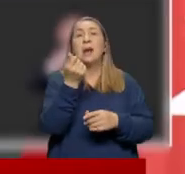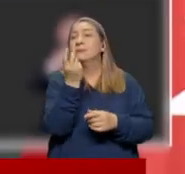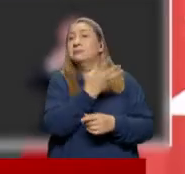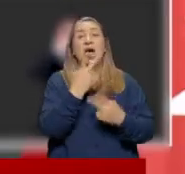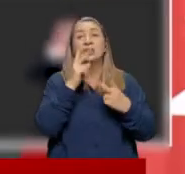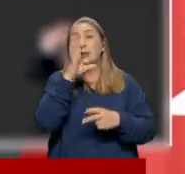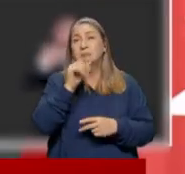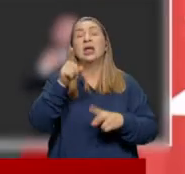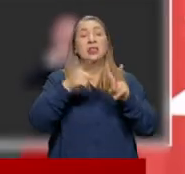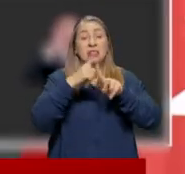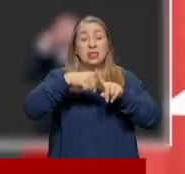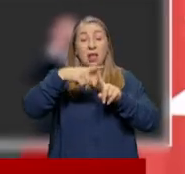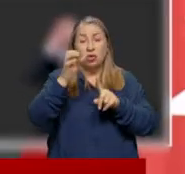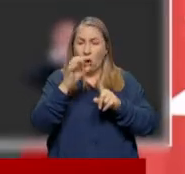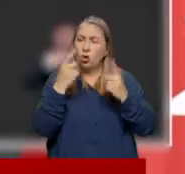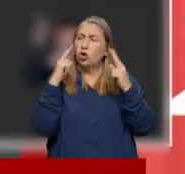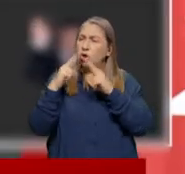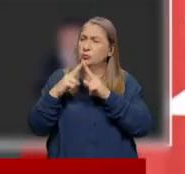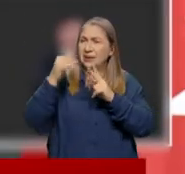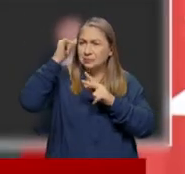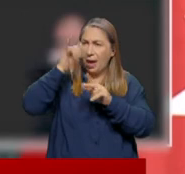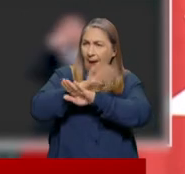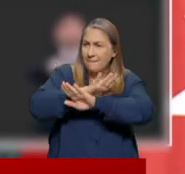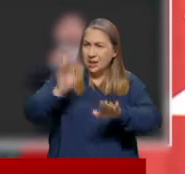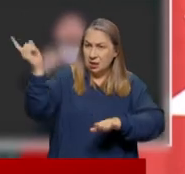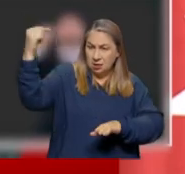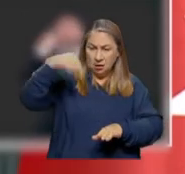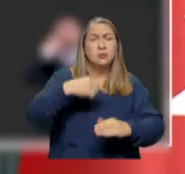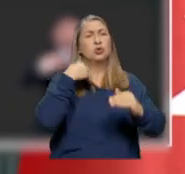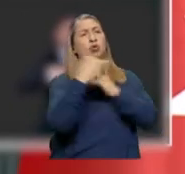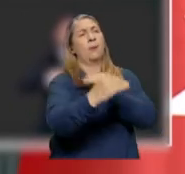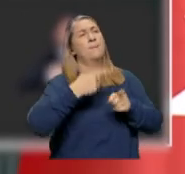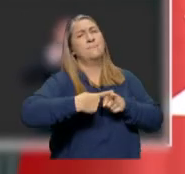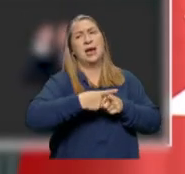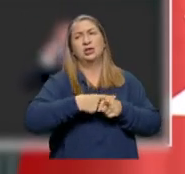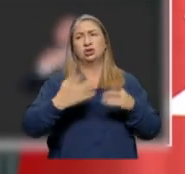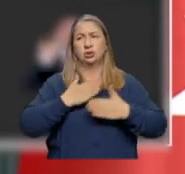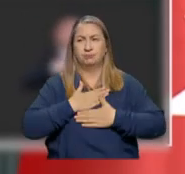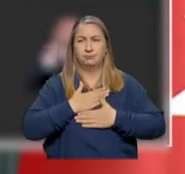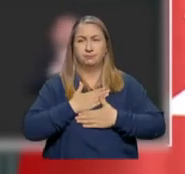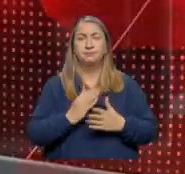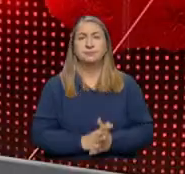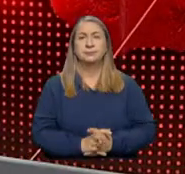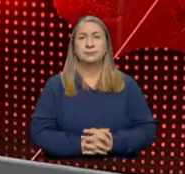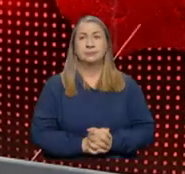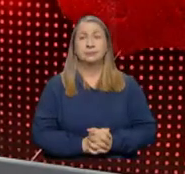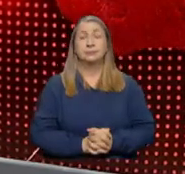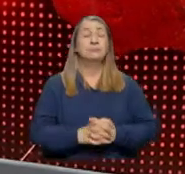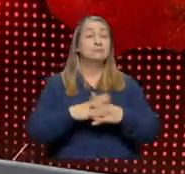açıklayacak NATO görüşmelerinden döner dönmez bunu milletim ile paylaşma fırsatını bulacağız